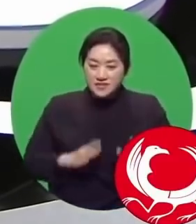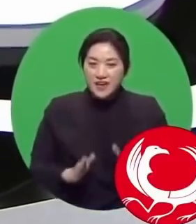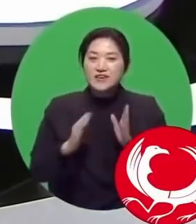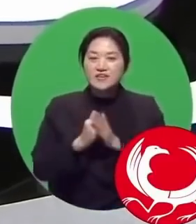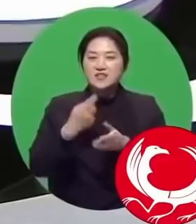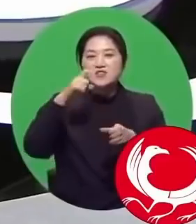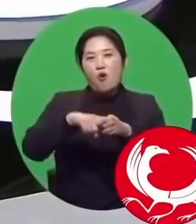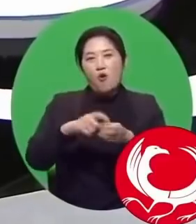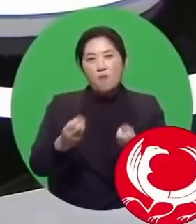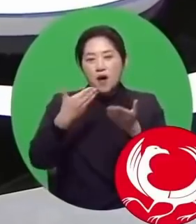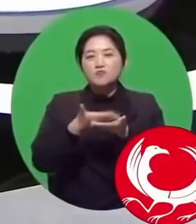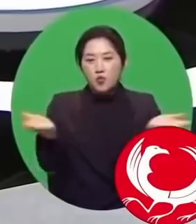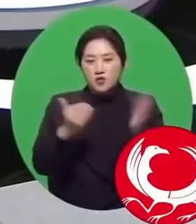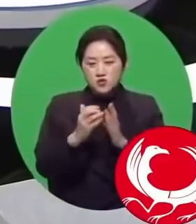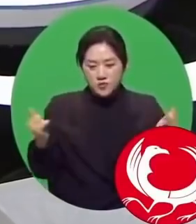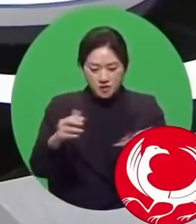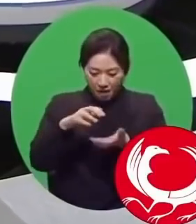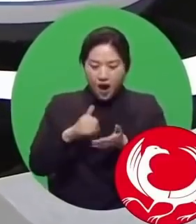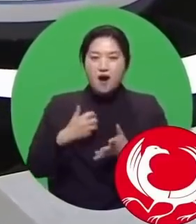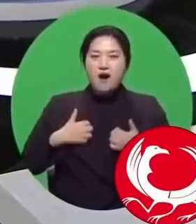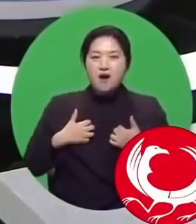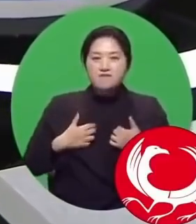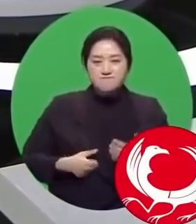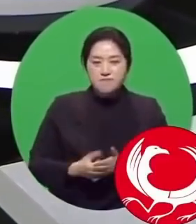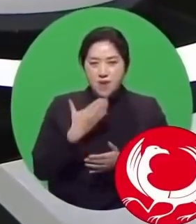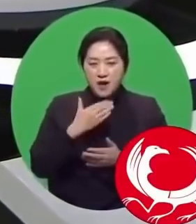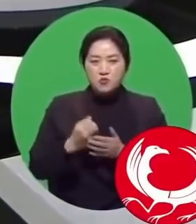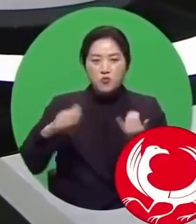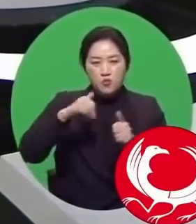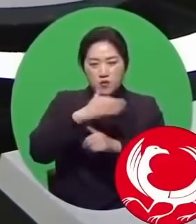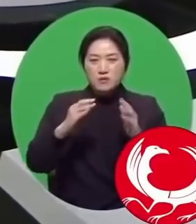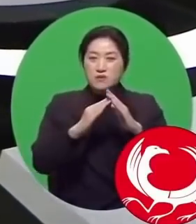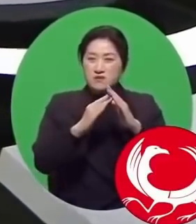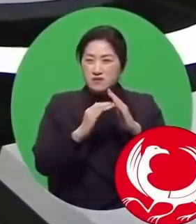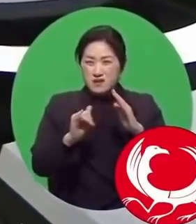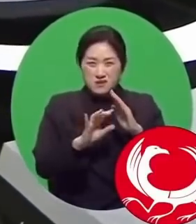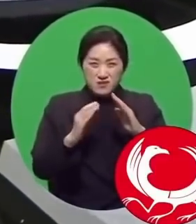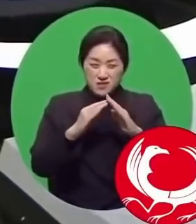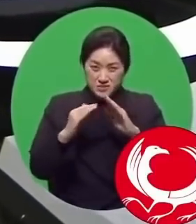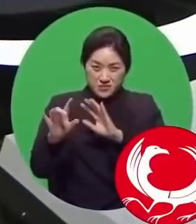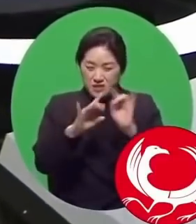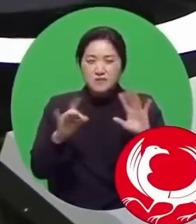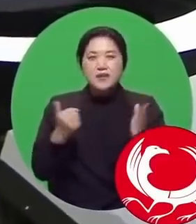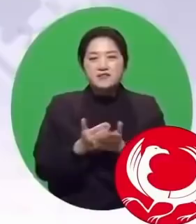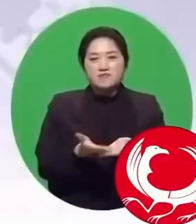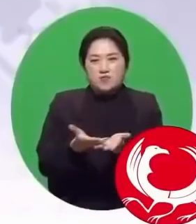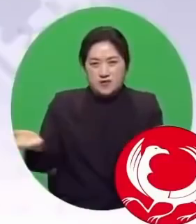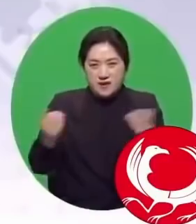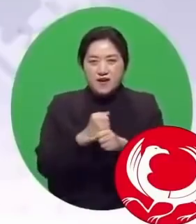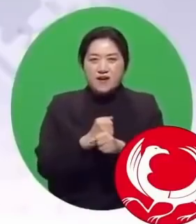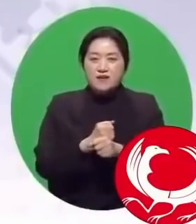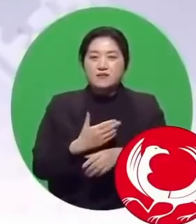줍니다. 이렇게 해서 국민들이 용기를 낼 수 있도록 독신 가정들이 많습니다. 이것을 주게 됩니다.